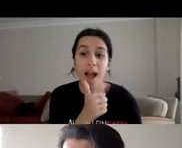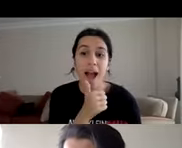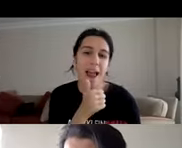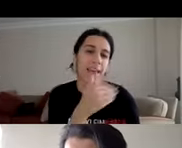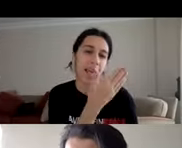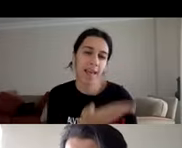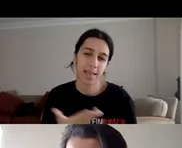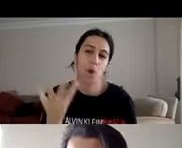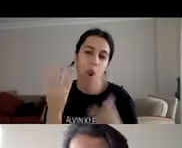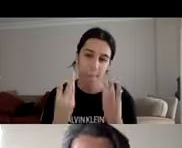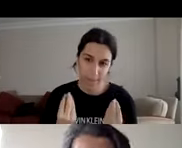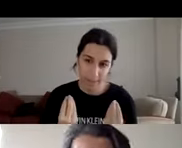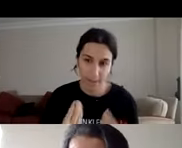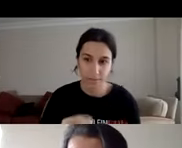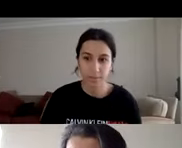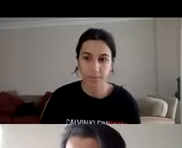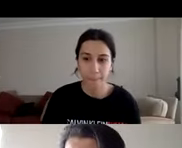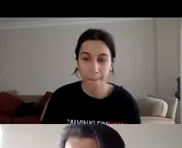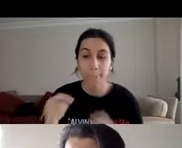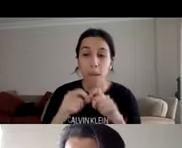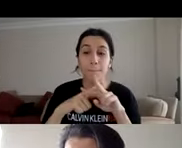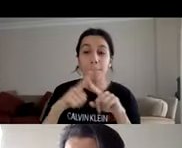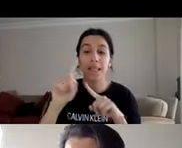erkeklerden oluşur bu kitle. Batı dünyasından